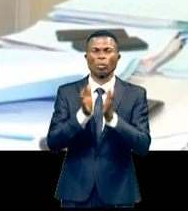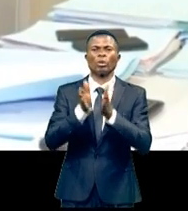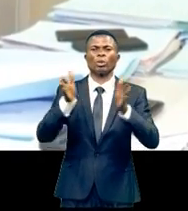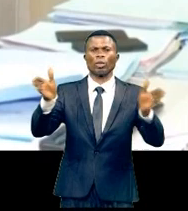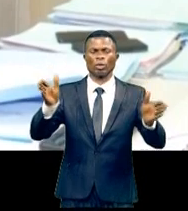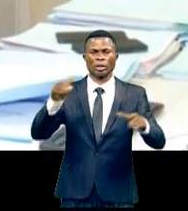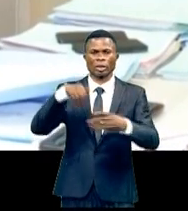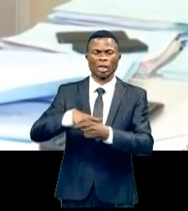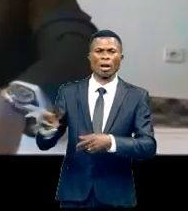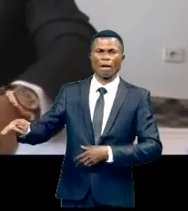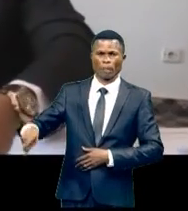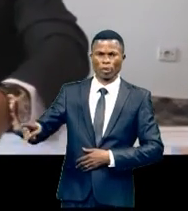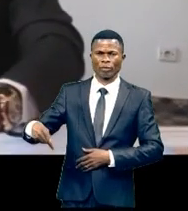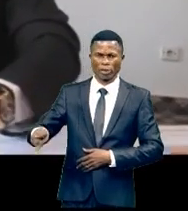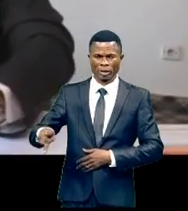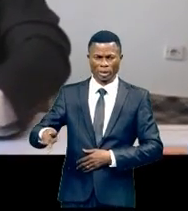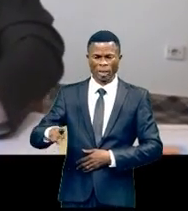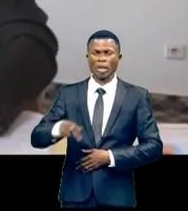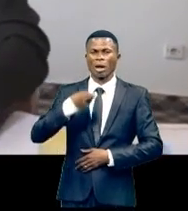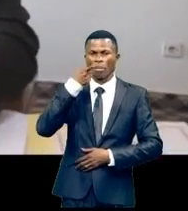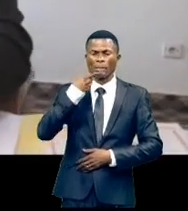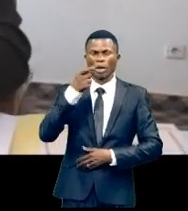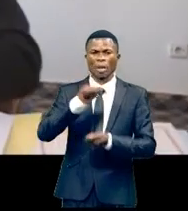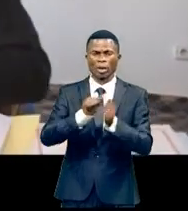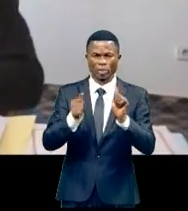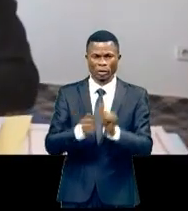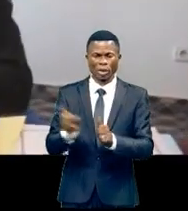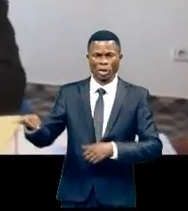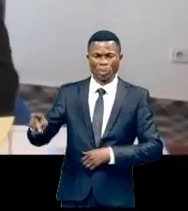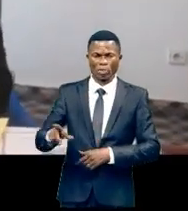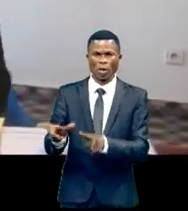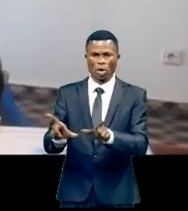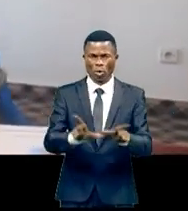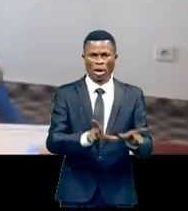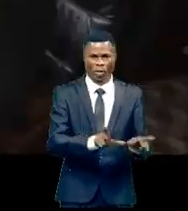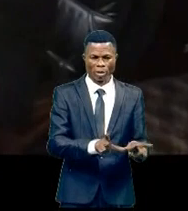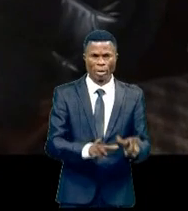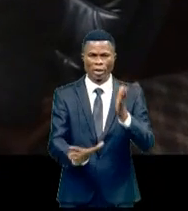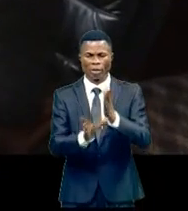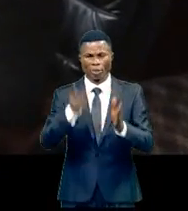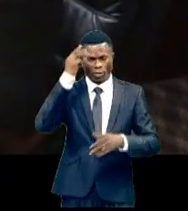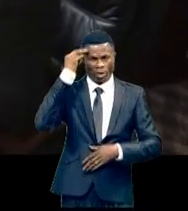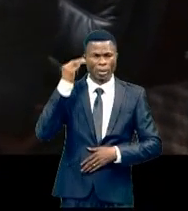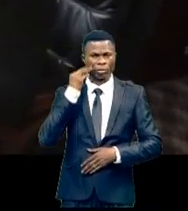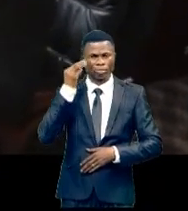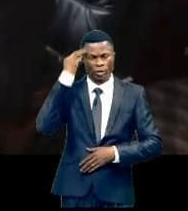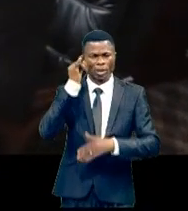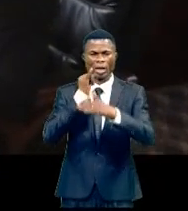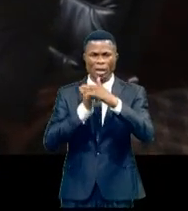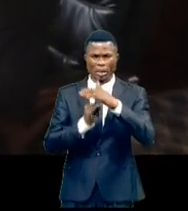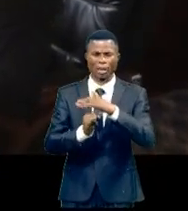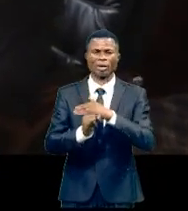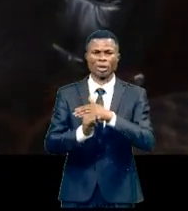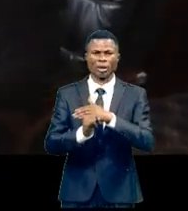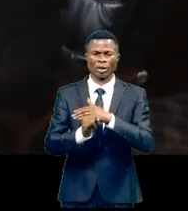des provinces. Abordant la question sur la province du Lualaba, le vice-premier ministre, ministre de l'Intérieur,